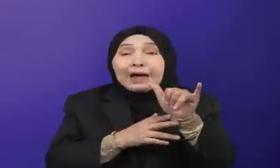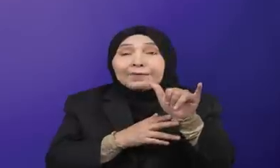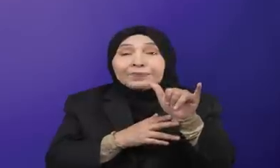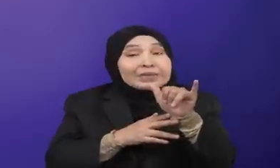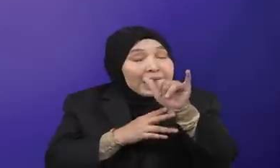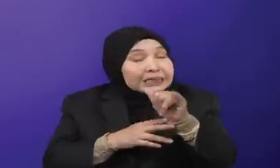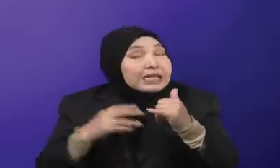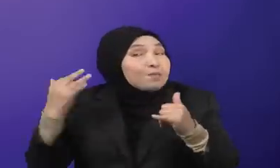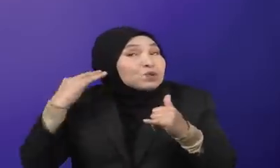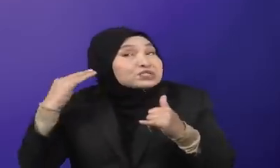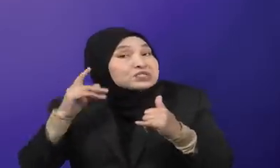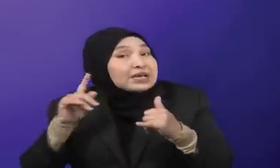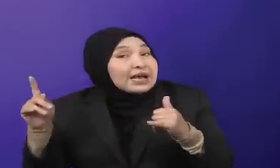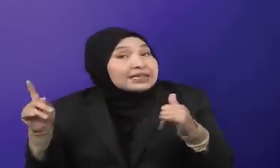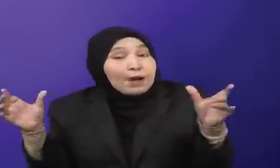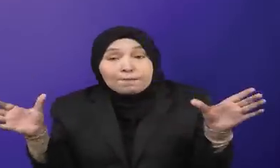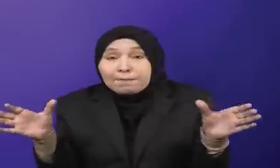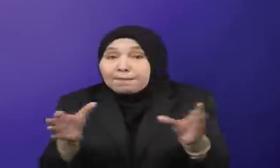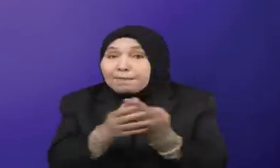dibunyikan karena